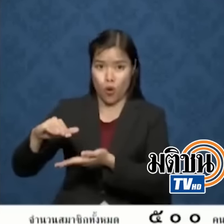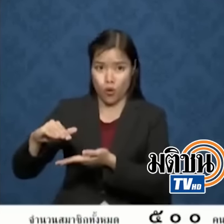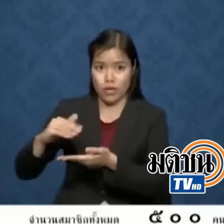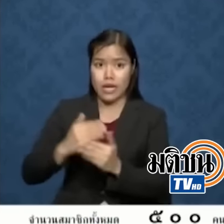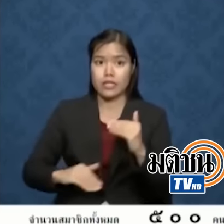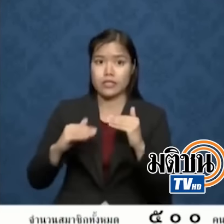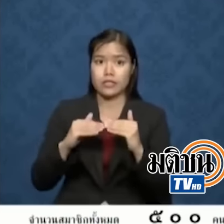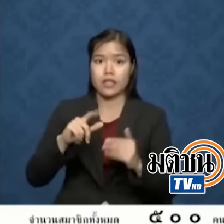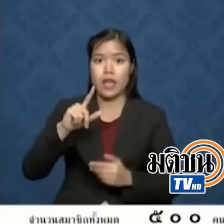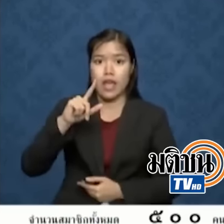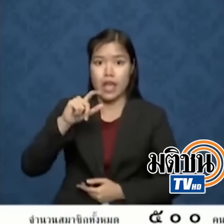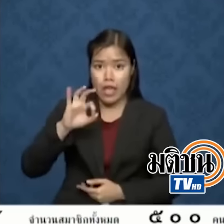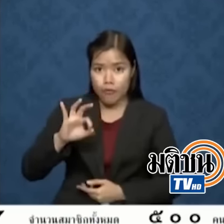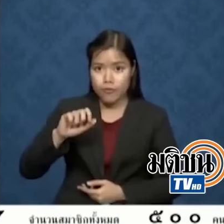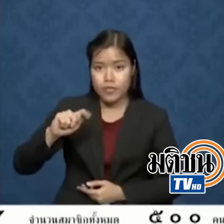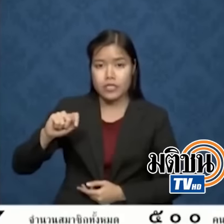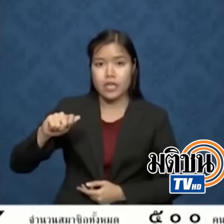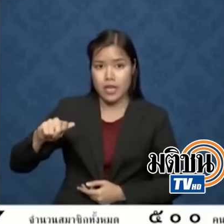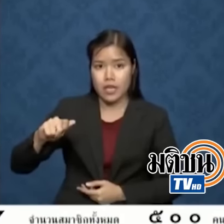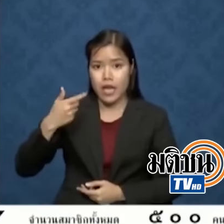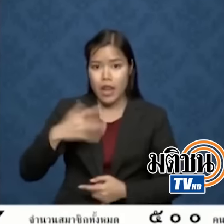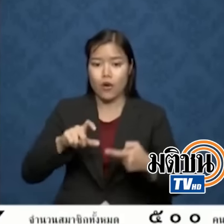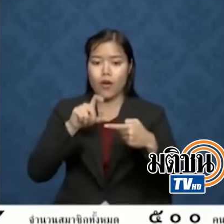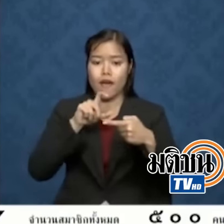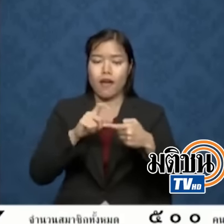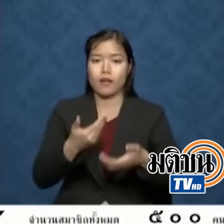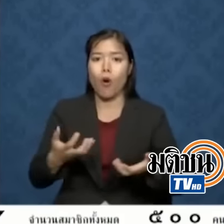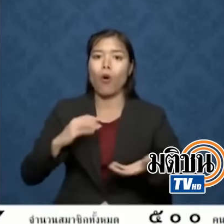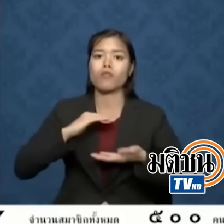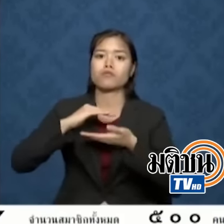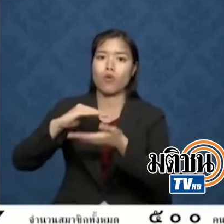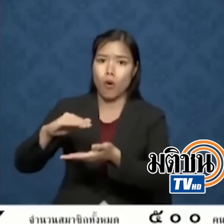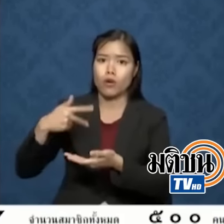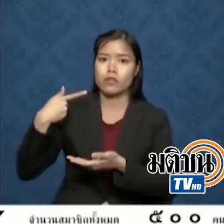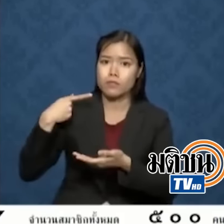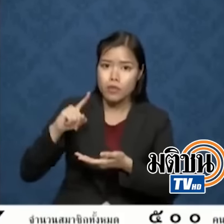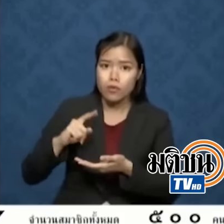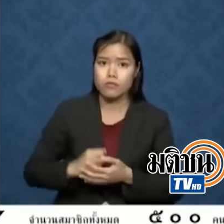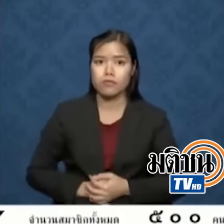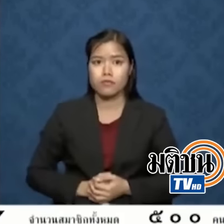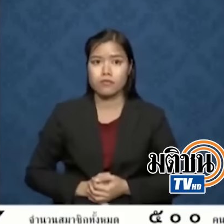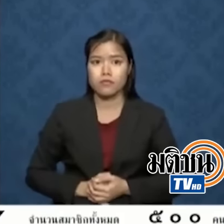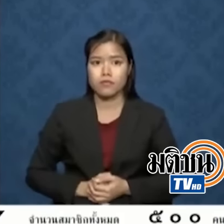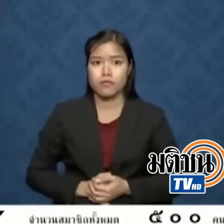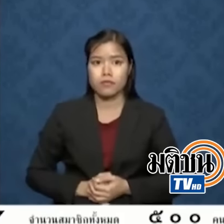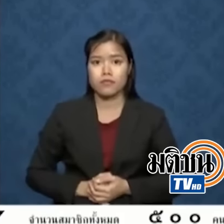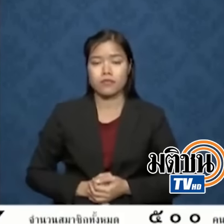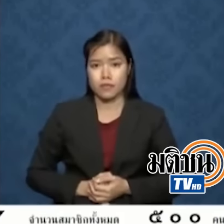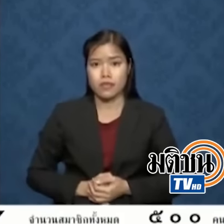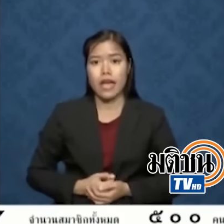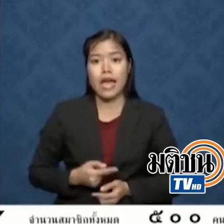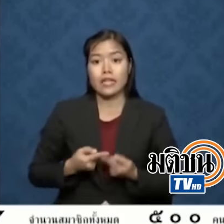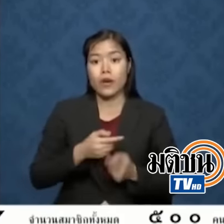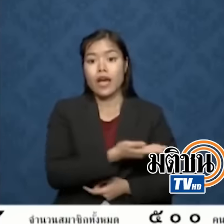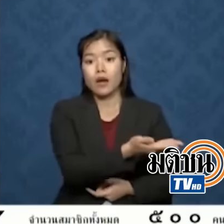FTA หารด้วยมูลค่าการส่งออกของสินค้าที่ได้รับประโยชน์ต่างกันเยอะนะครับที่เราเข้าใจคือใช้การส่งออกรวม